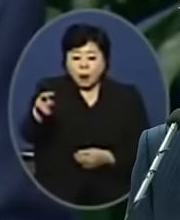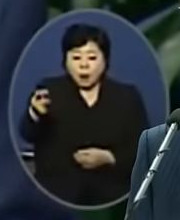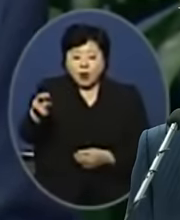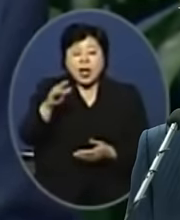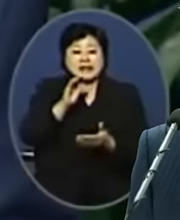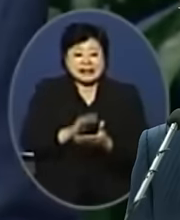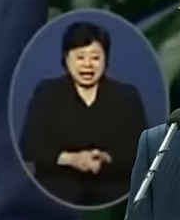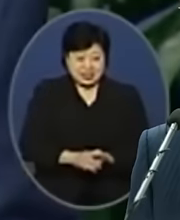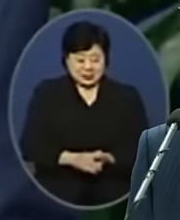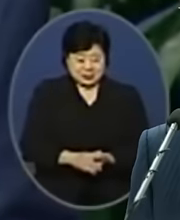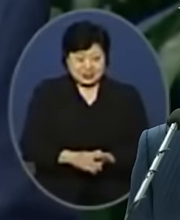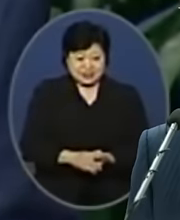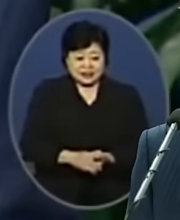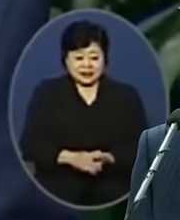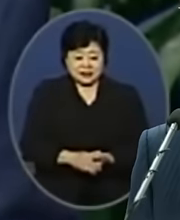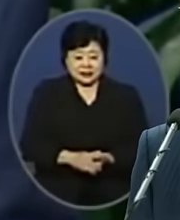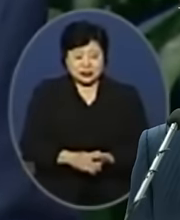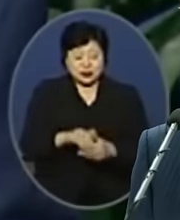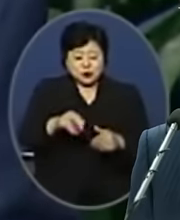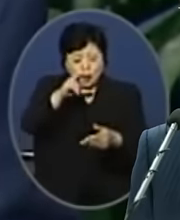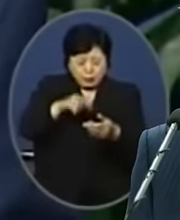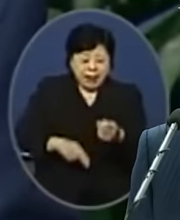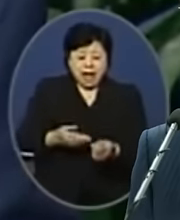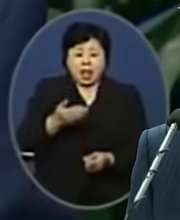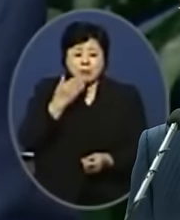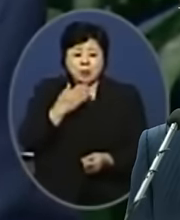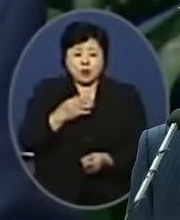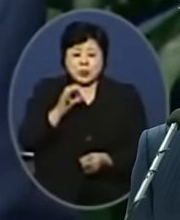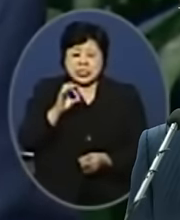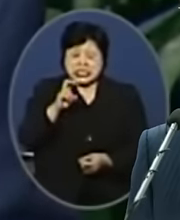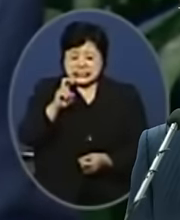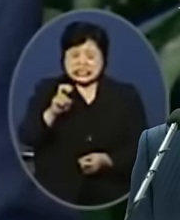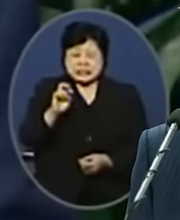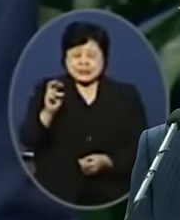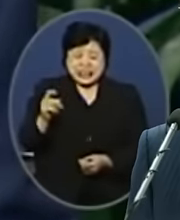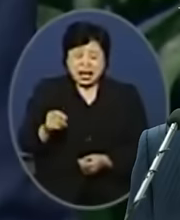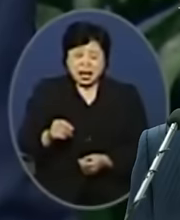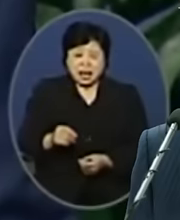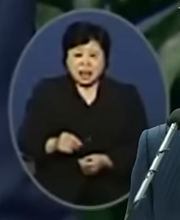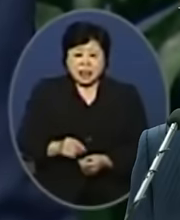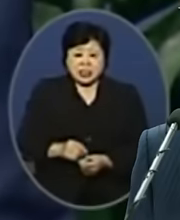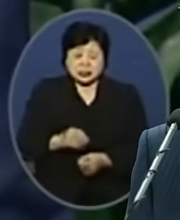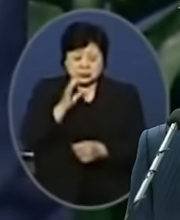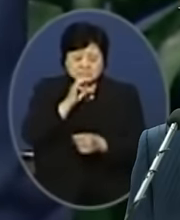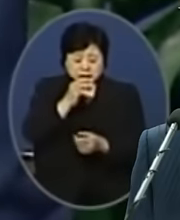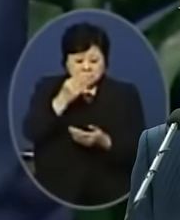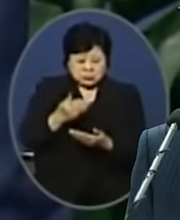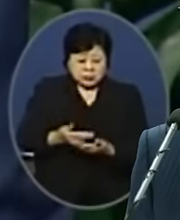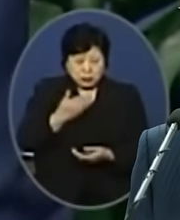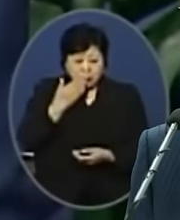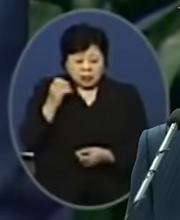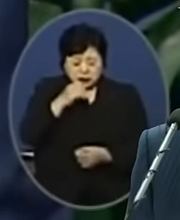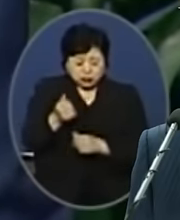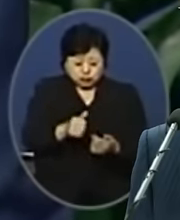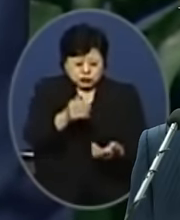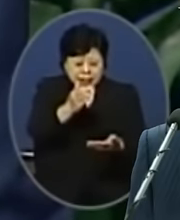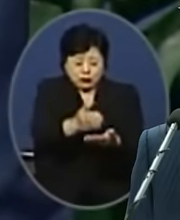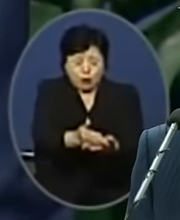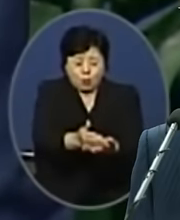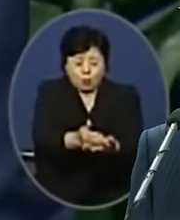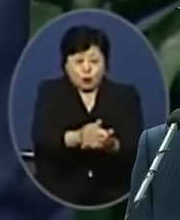야, 종으로 팔아먹으면 20냥은 받는데 그냥 마른